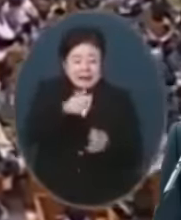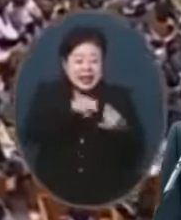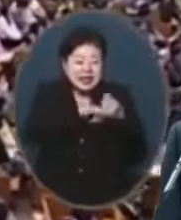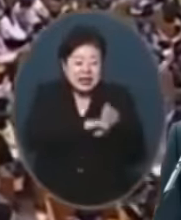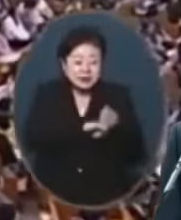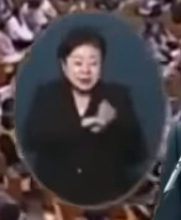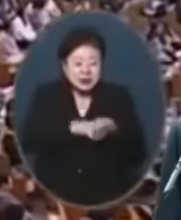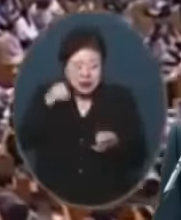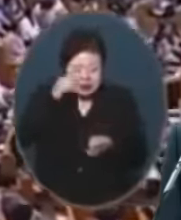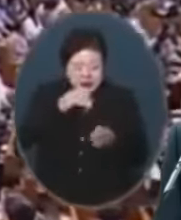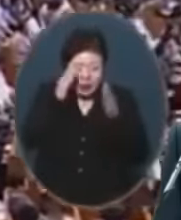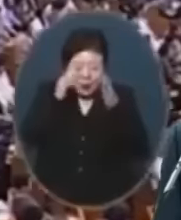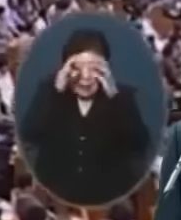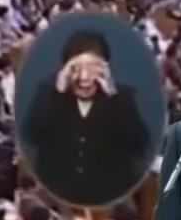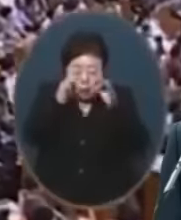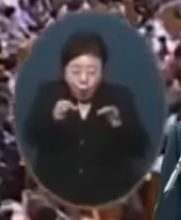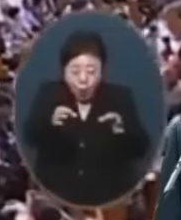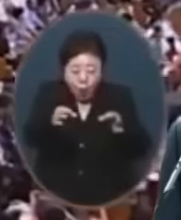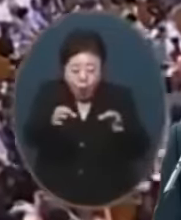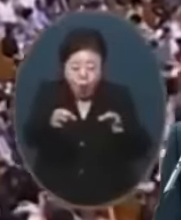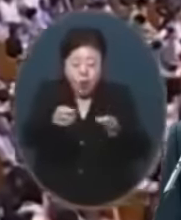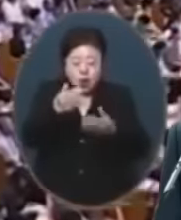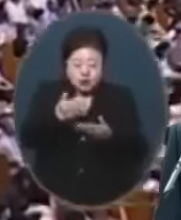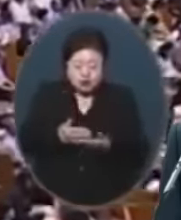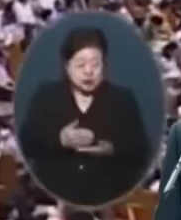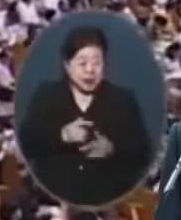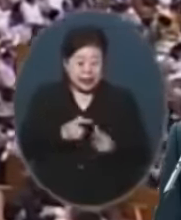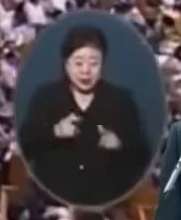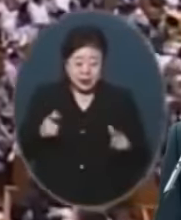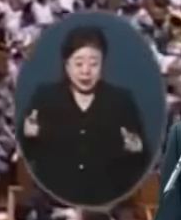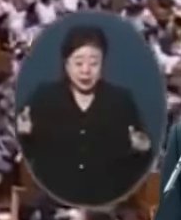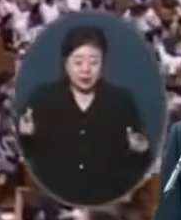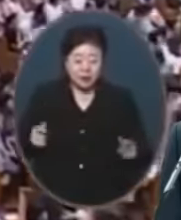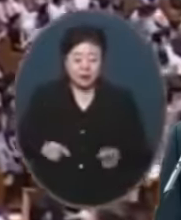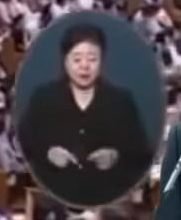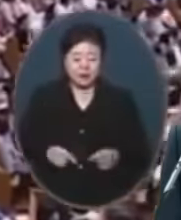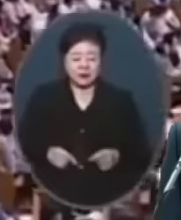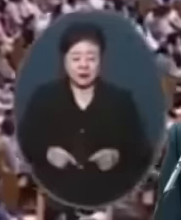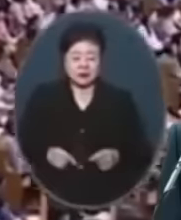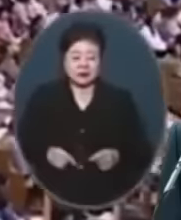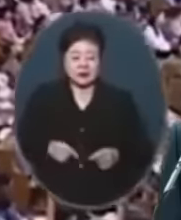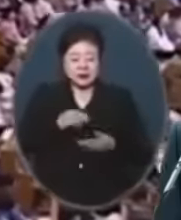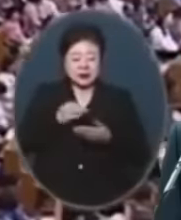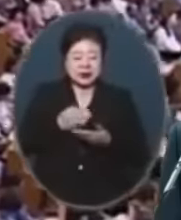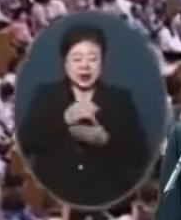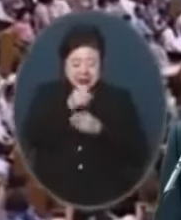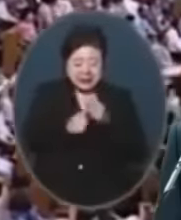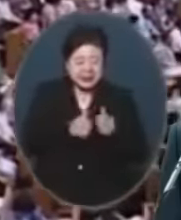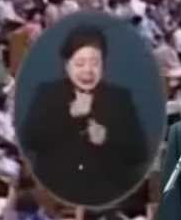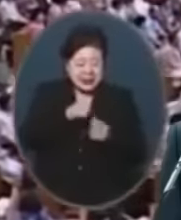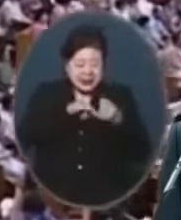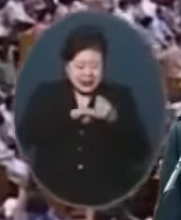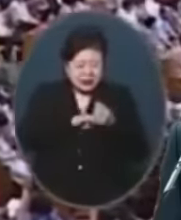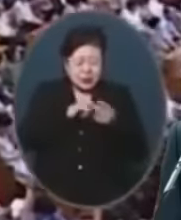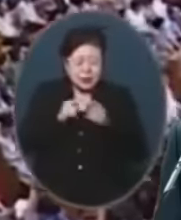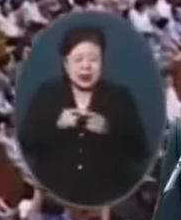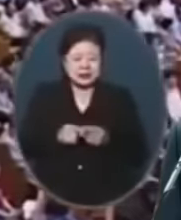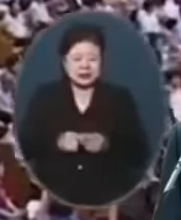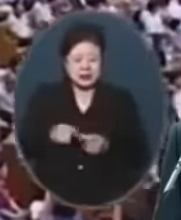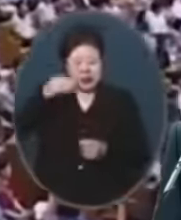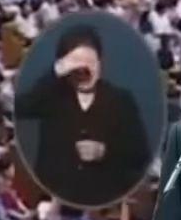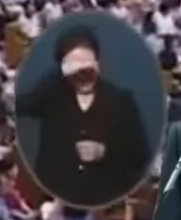약속을 그냥 바라보고 주신 것이 아니라 적용하라고 주신 것입니다. 하나님의 약속들을 마치